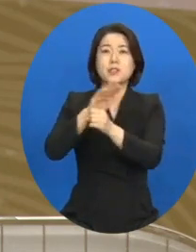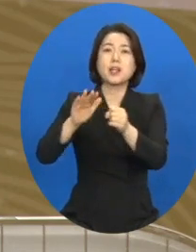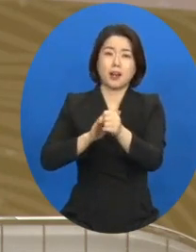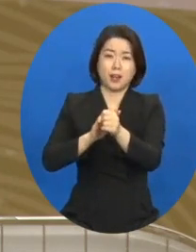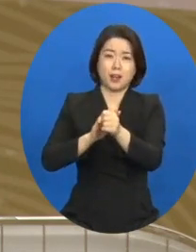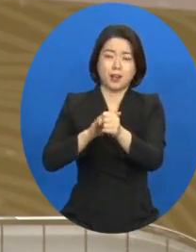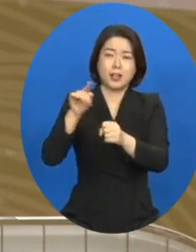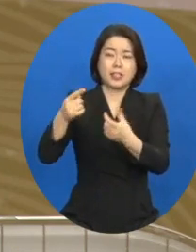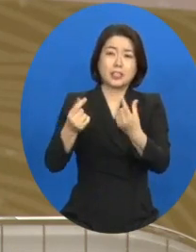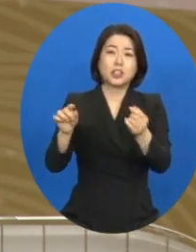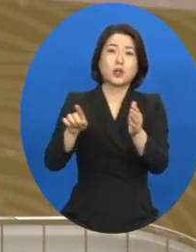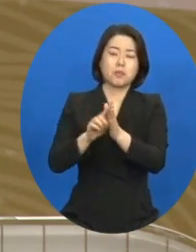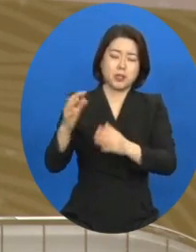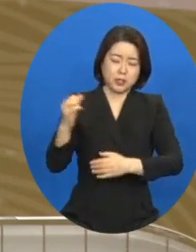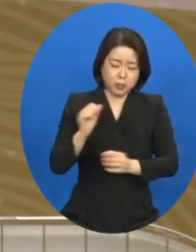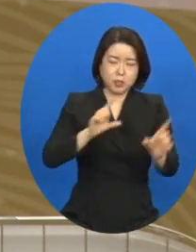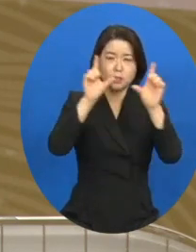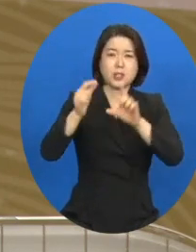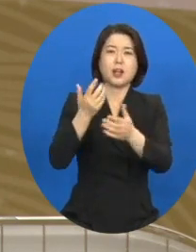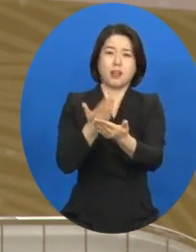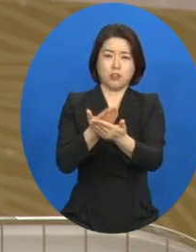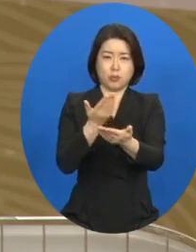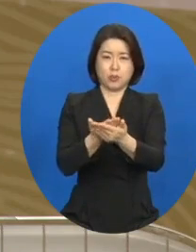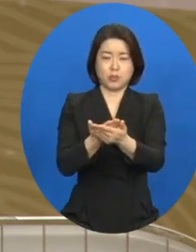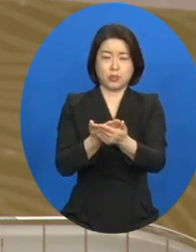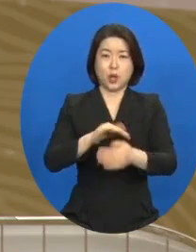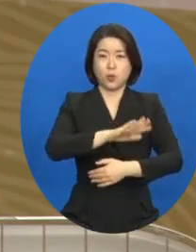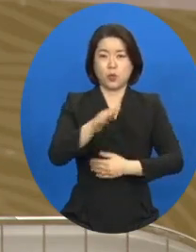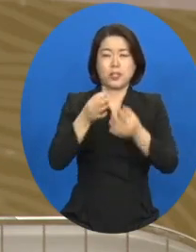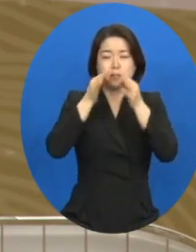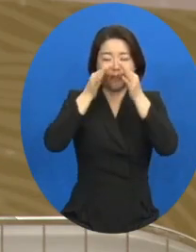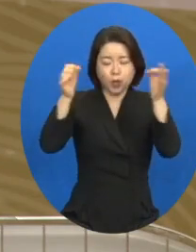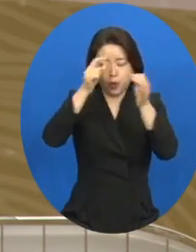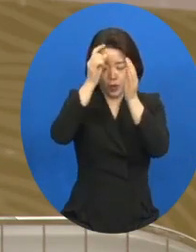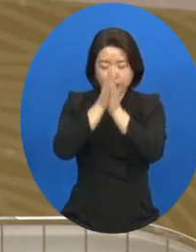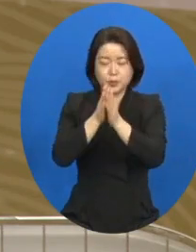그런 믿음으로 살게 해 주시옵소서. 우리 다 같이 통성으로 기도하겠습니다.